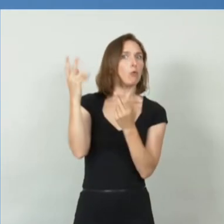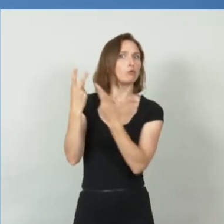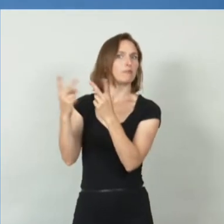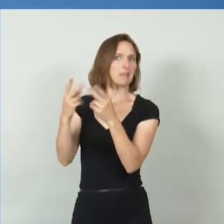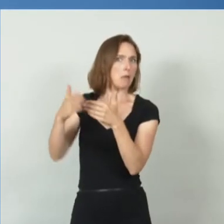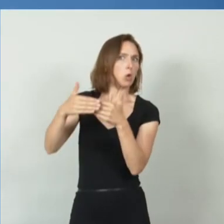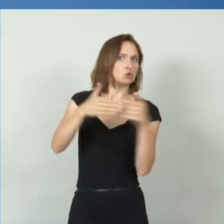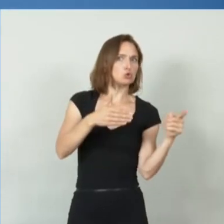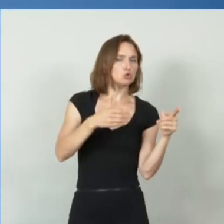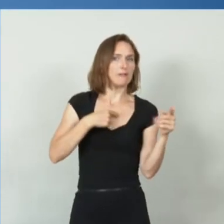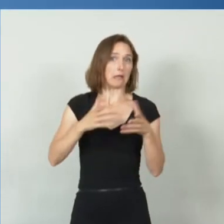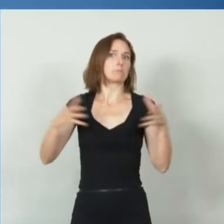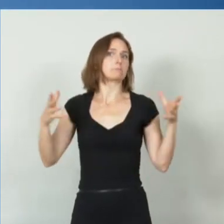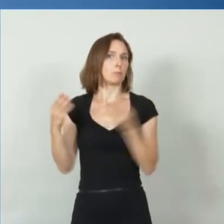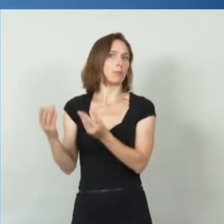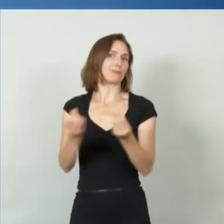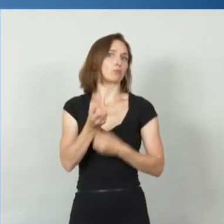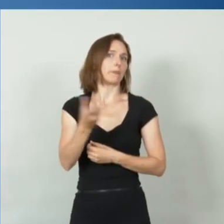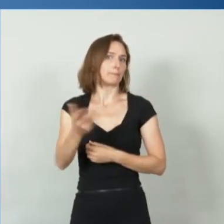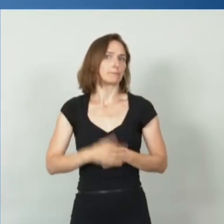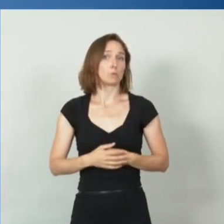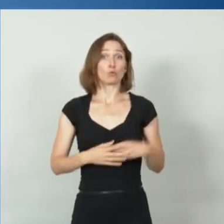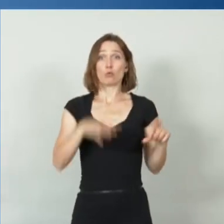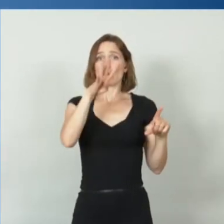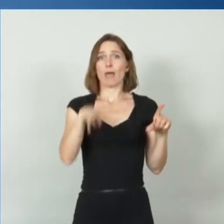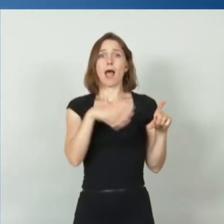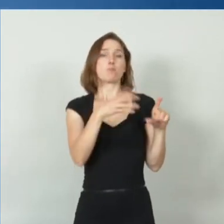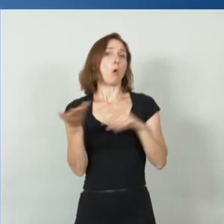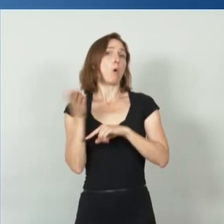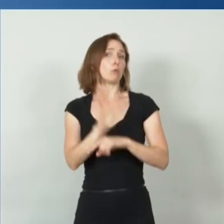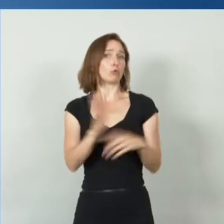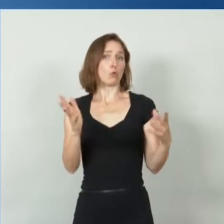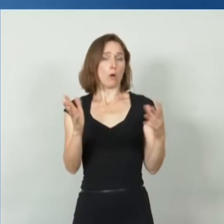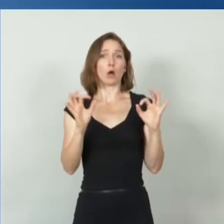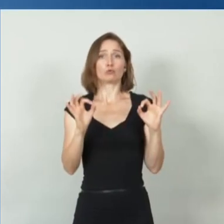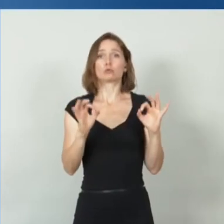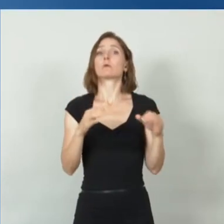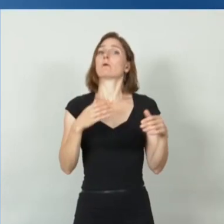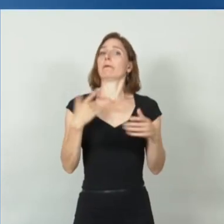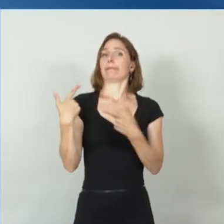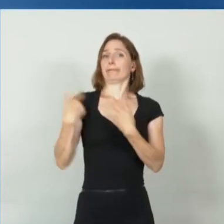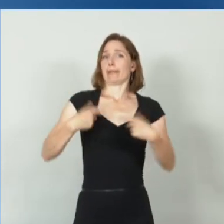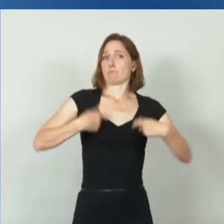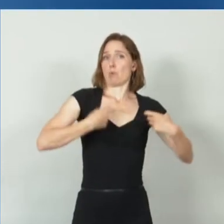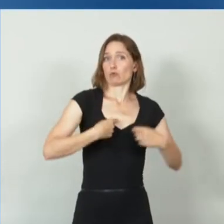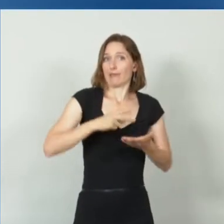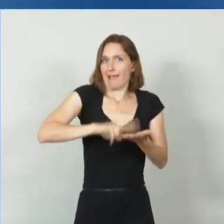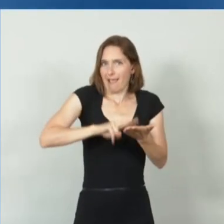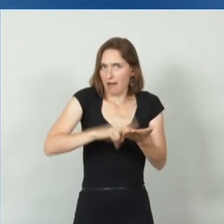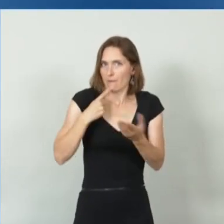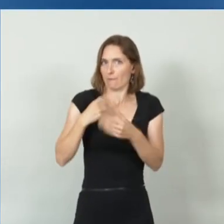même strate et ce tableau que dit-il il explique que par exemple les dépenses réelles de fonctionnement par rapport à la population